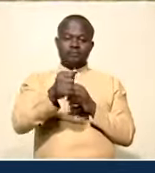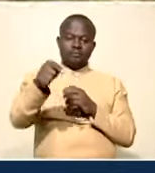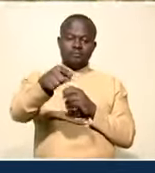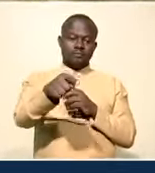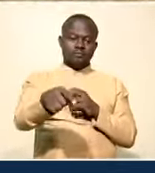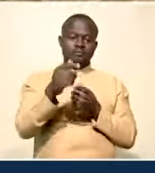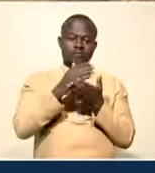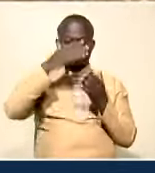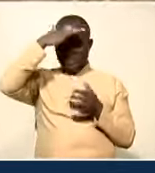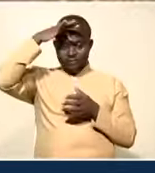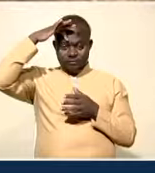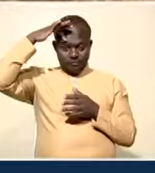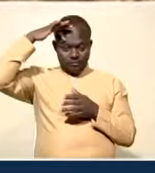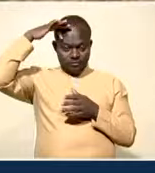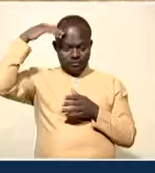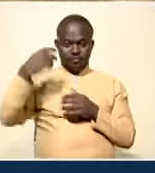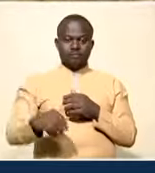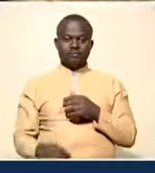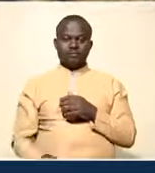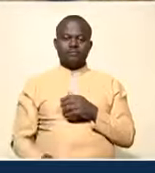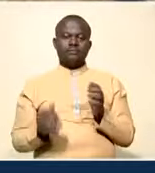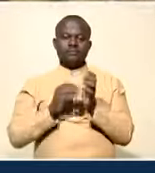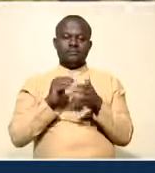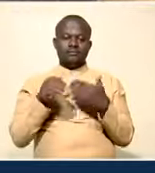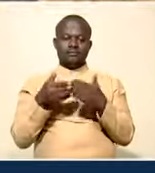ni kimwe mu bizamini bigoye cyane.